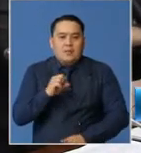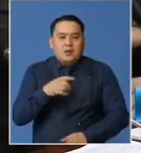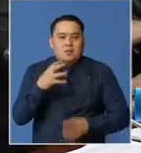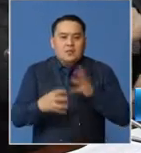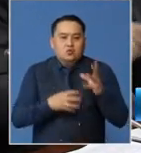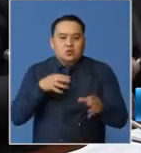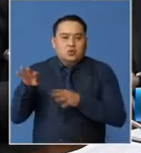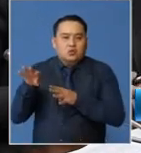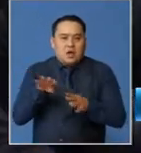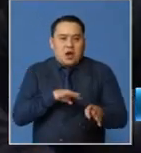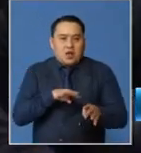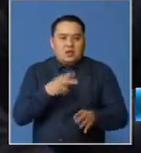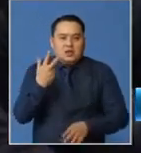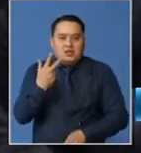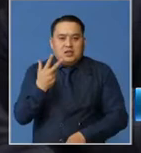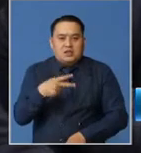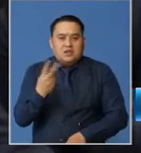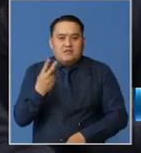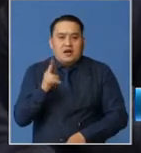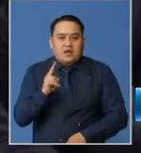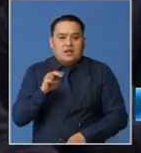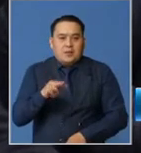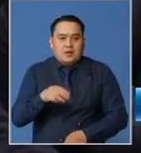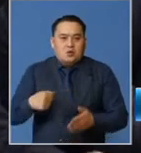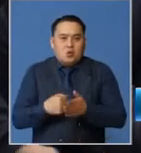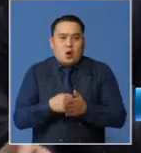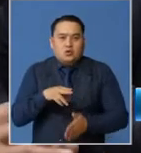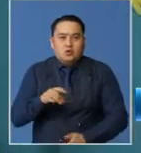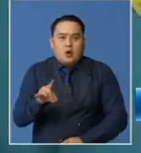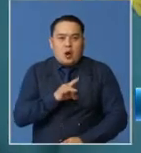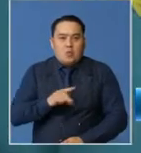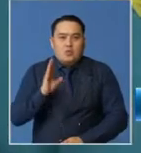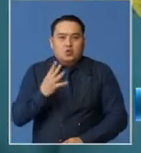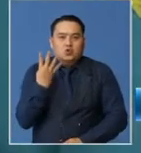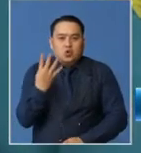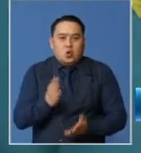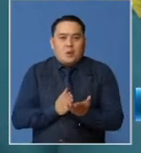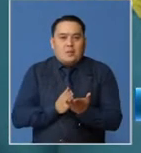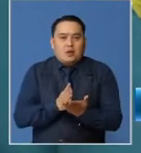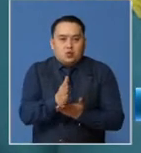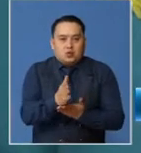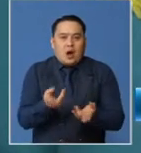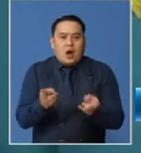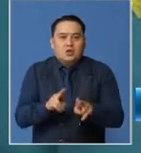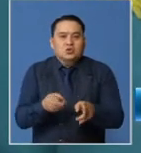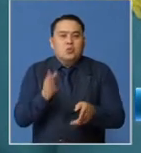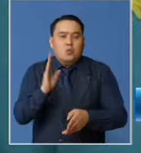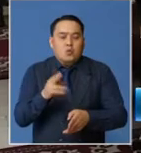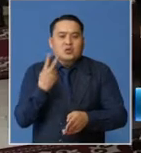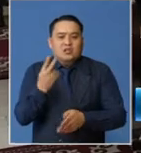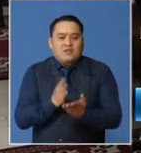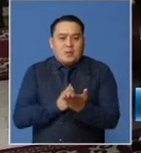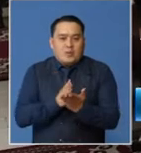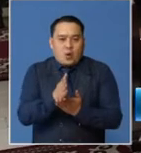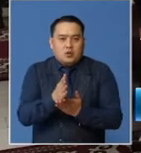международного стандарта. То есть 32 километра, а это до территории Аксусского района, будет четырехполосной. Остальная часть будет в две